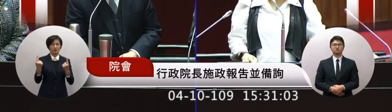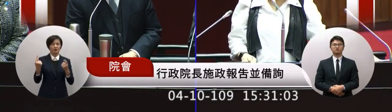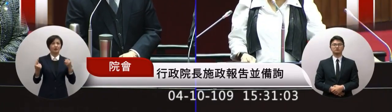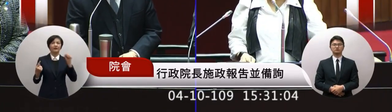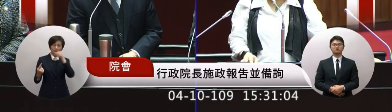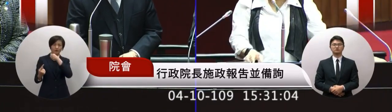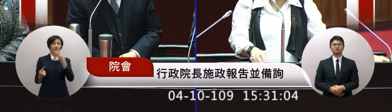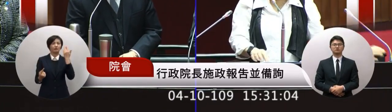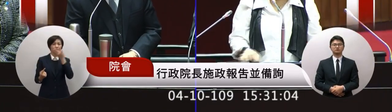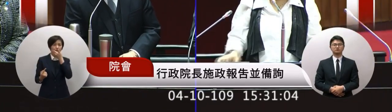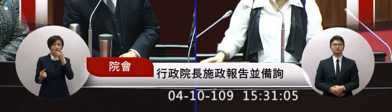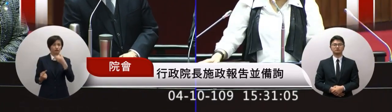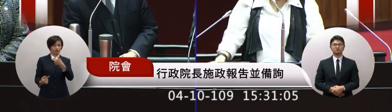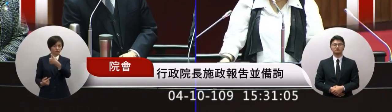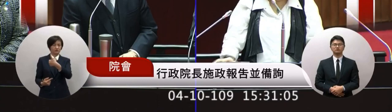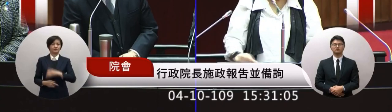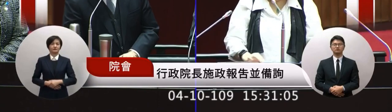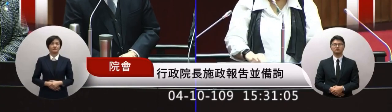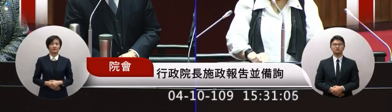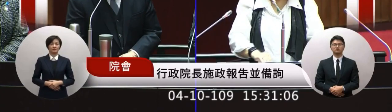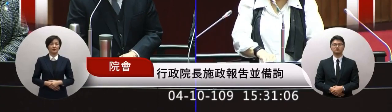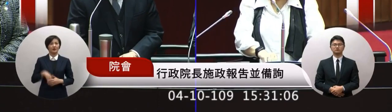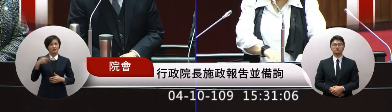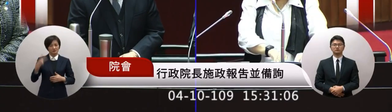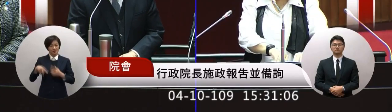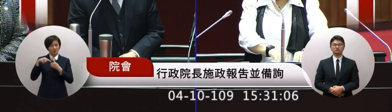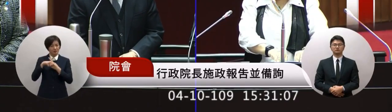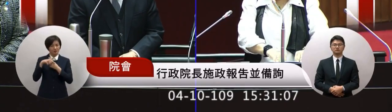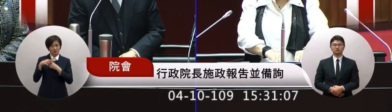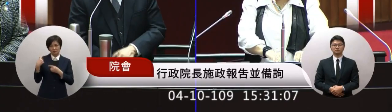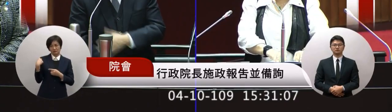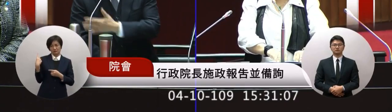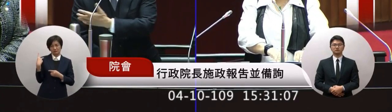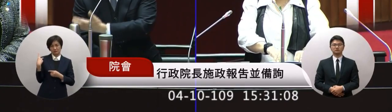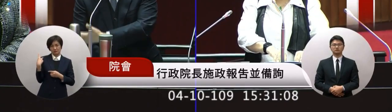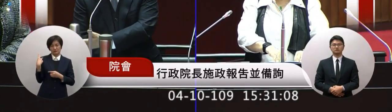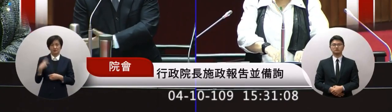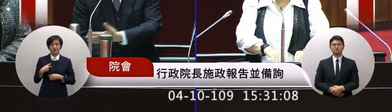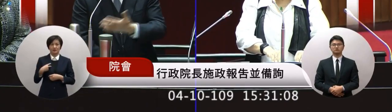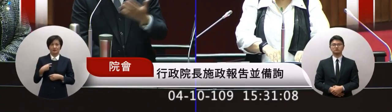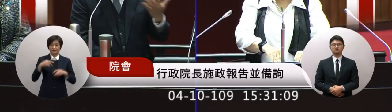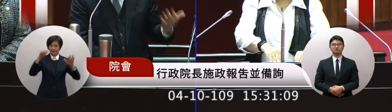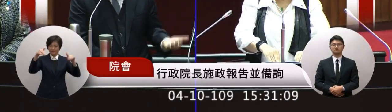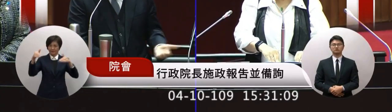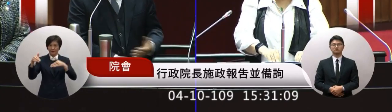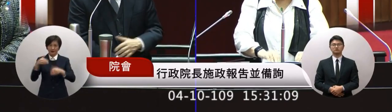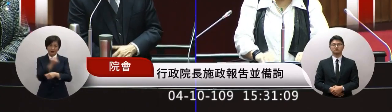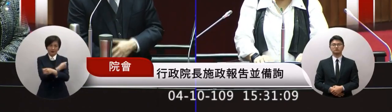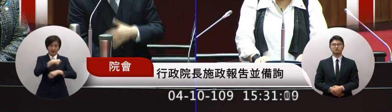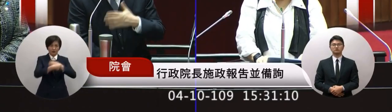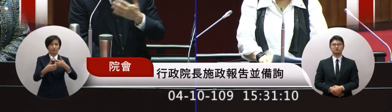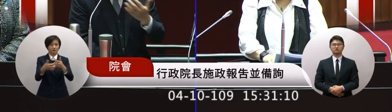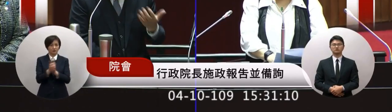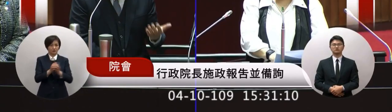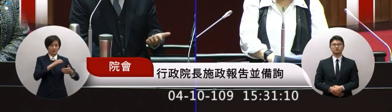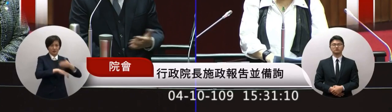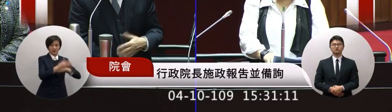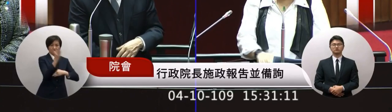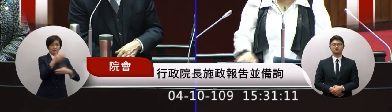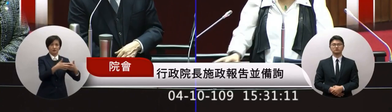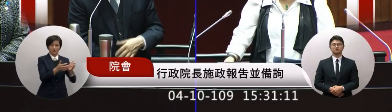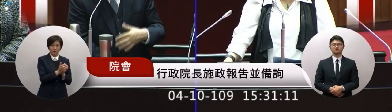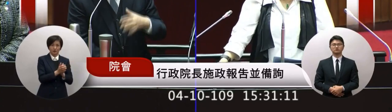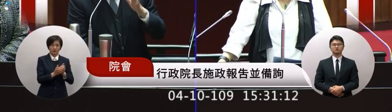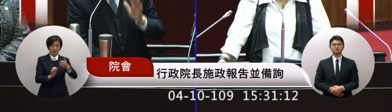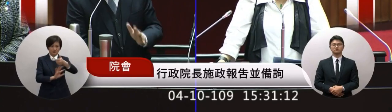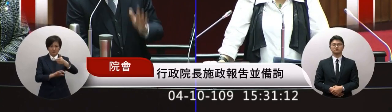但我们也研究了这方面。前天我才找包括劳动部、包括内政部相关部